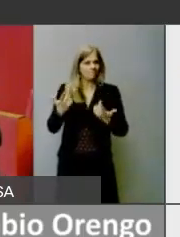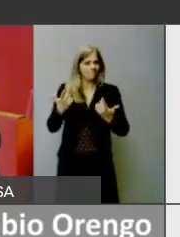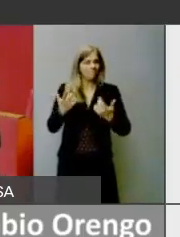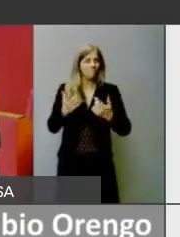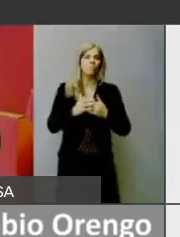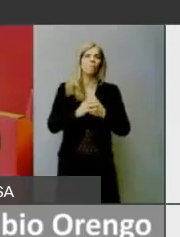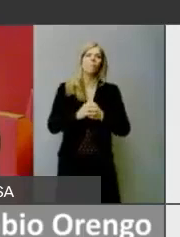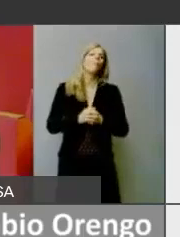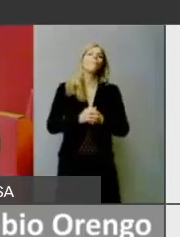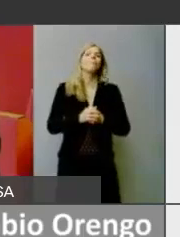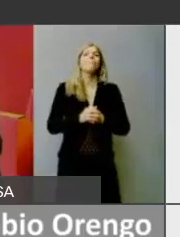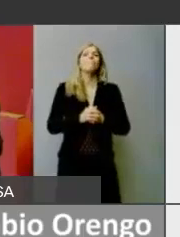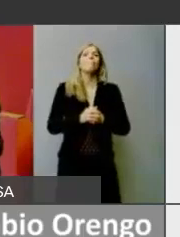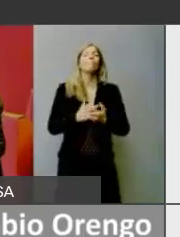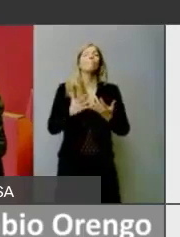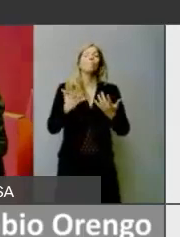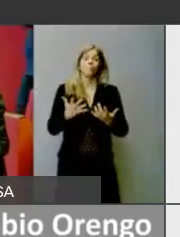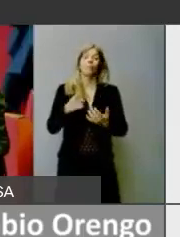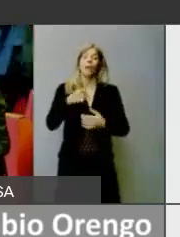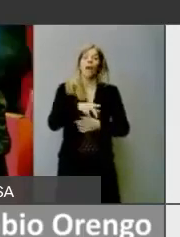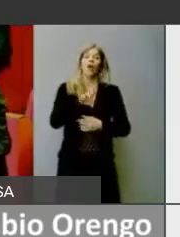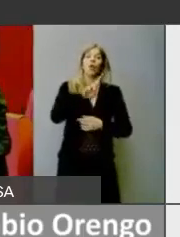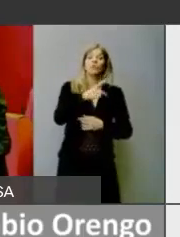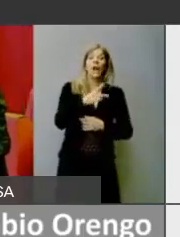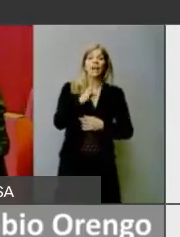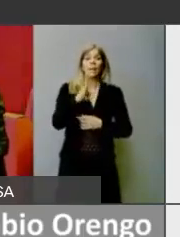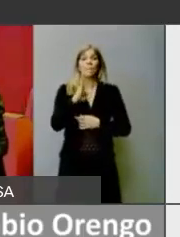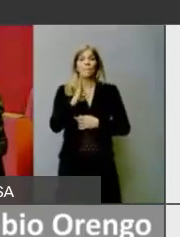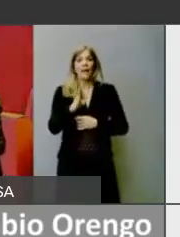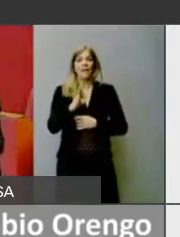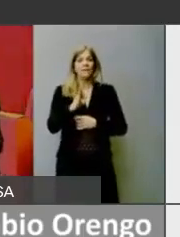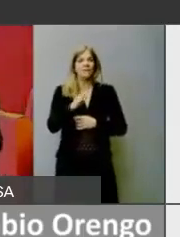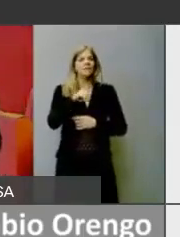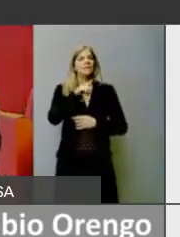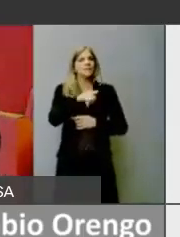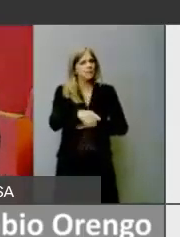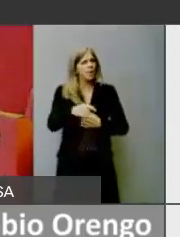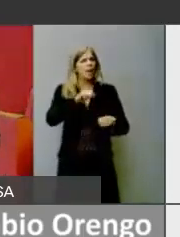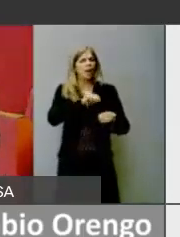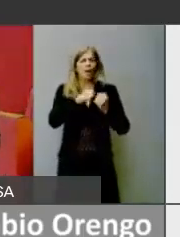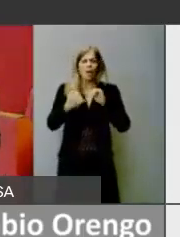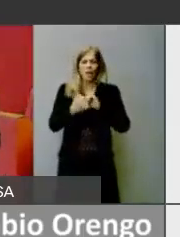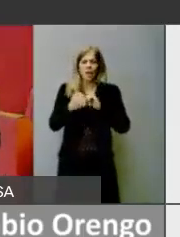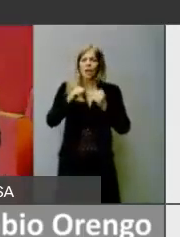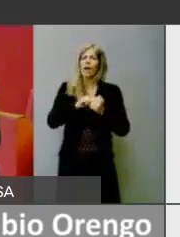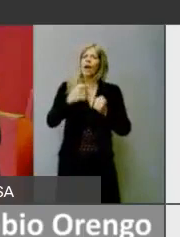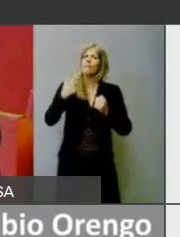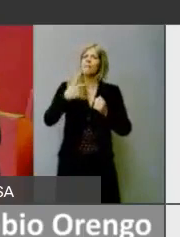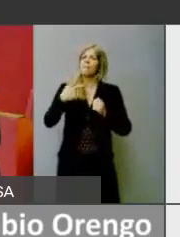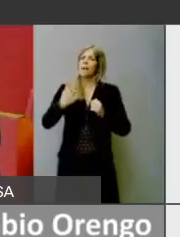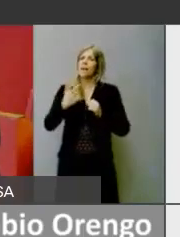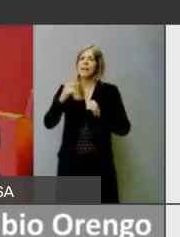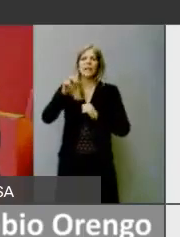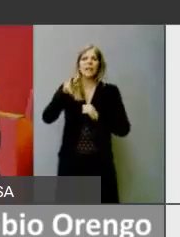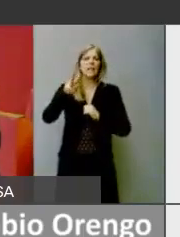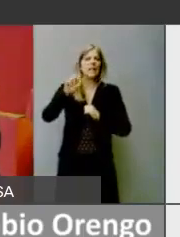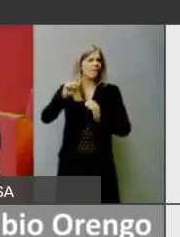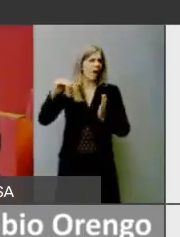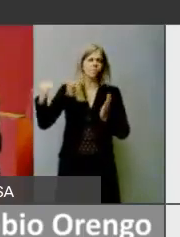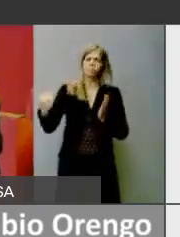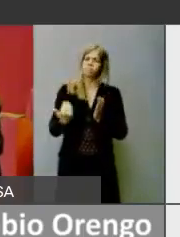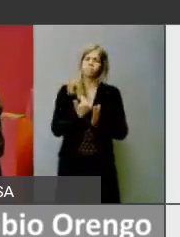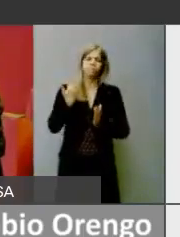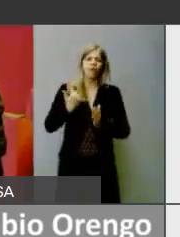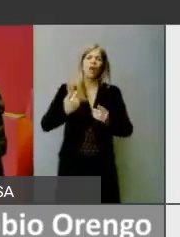questa è stata una delle battaglie che Rossana Bensi ha fatto in prima linea, l'abbattimento dell'IVA su questi presidi ortopedici e sulle sedie